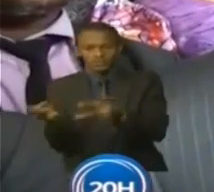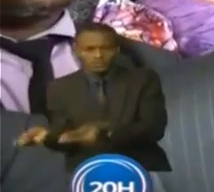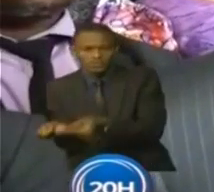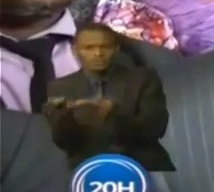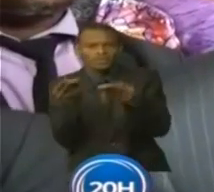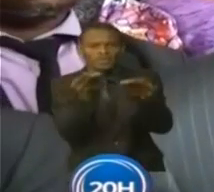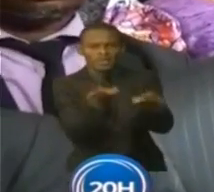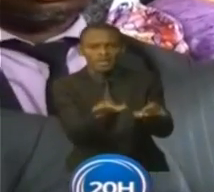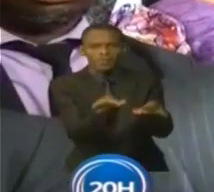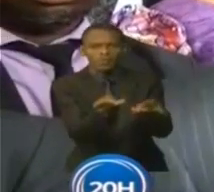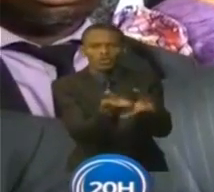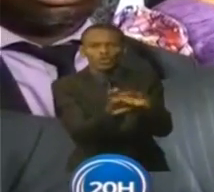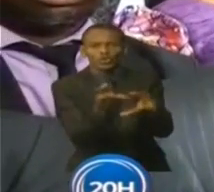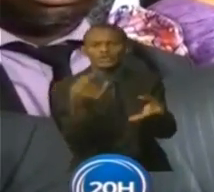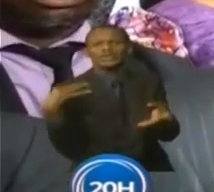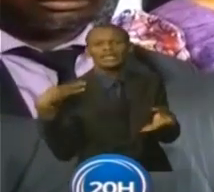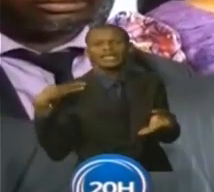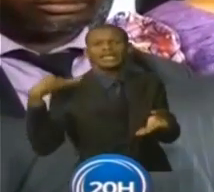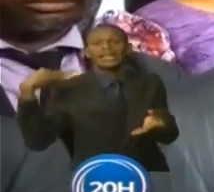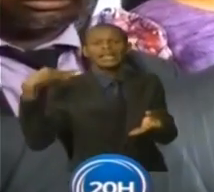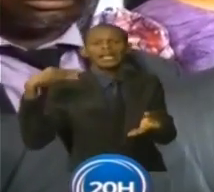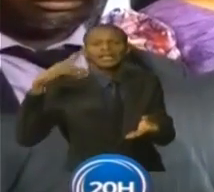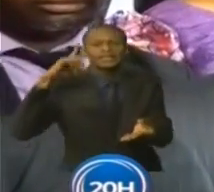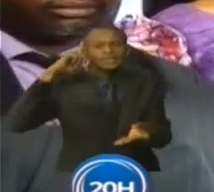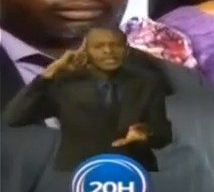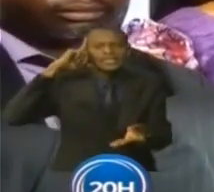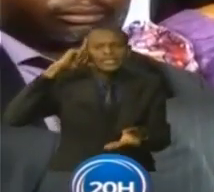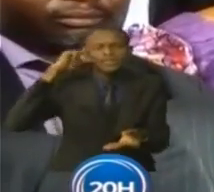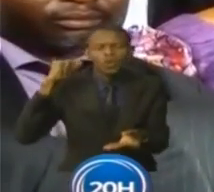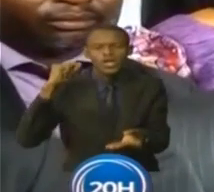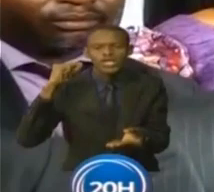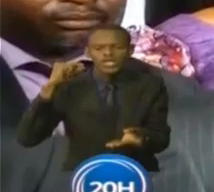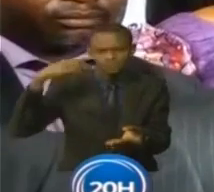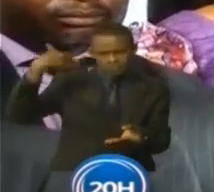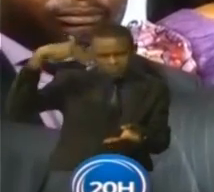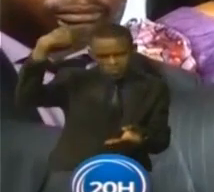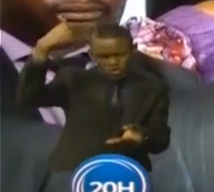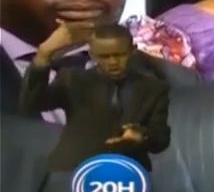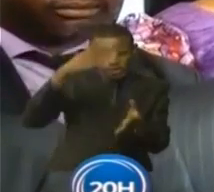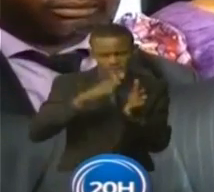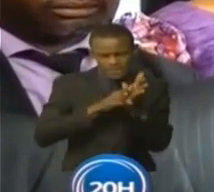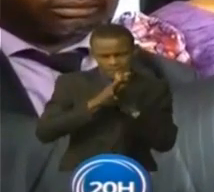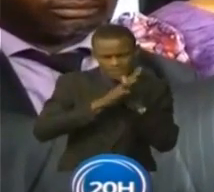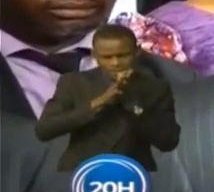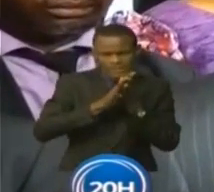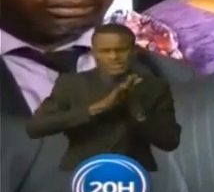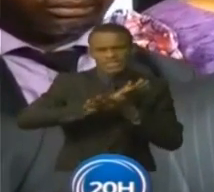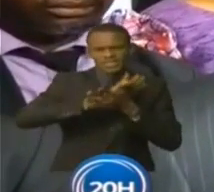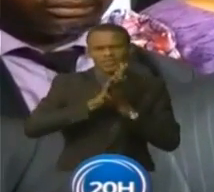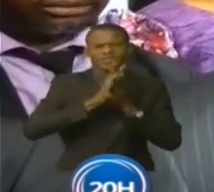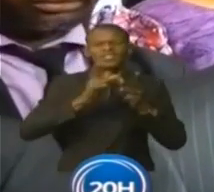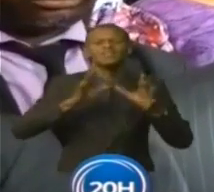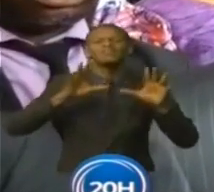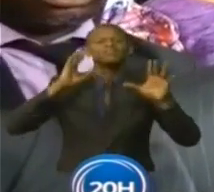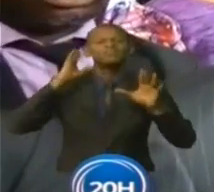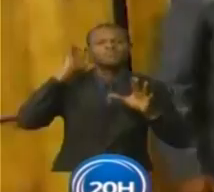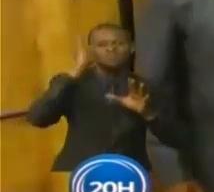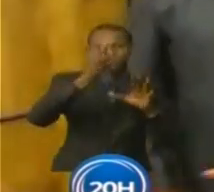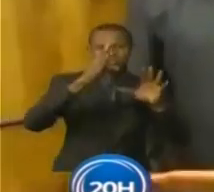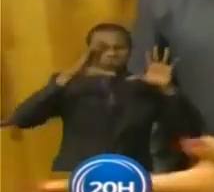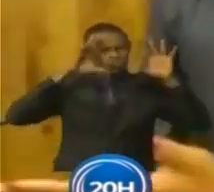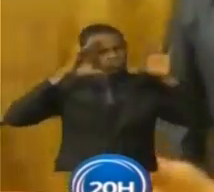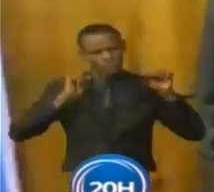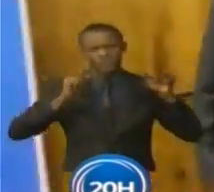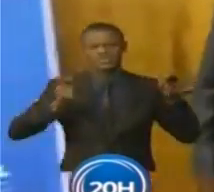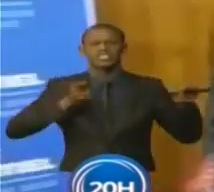magistrature suprême pour être le prochain président de la République démocratique du Congo.